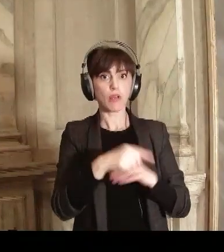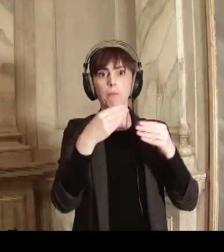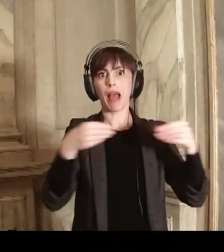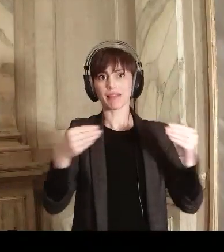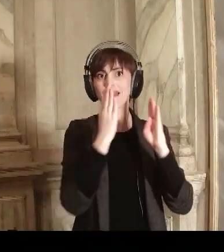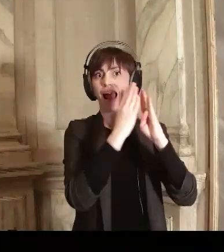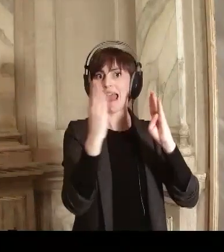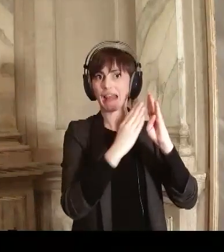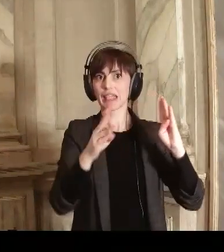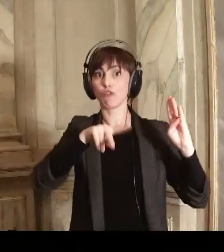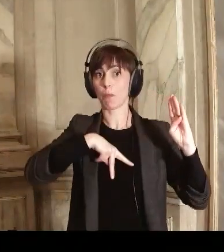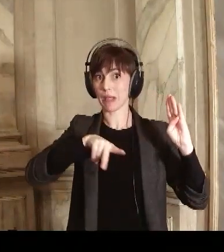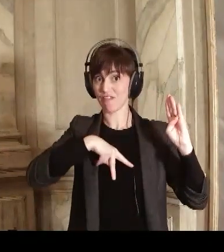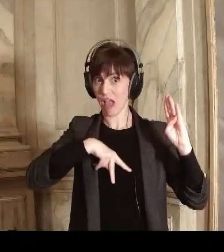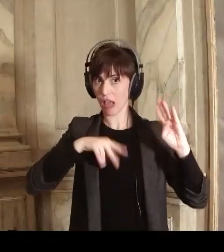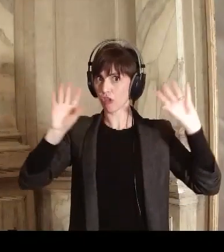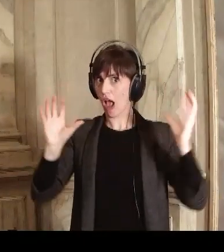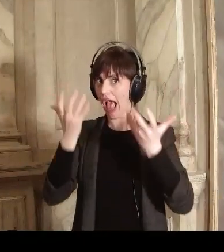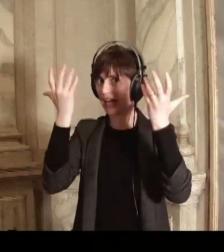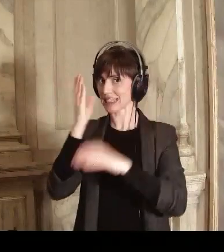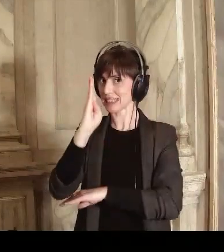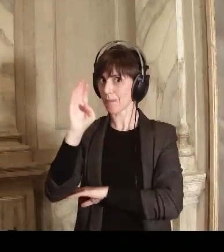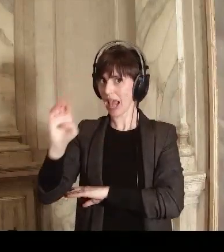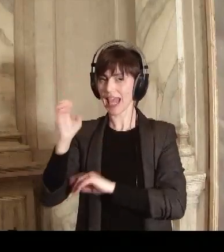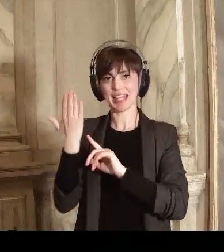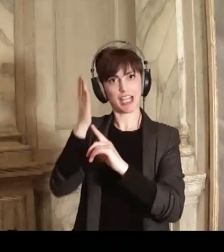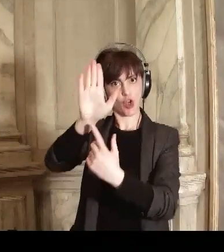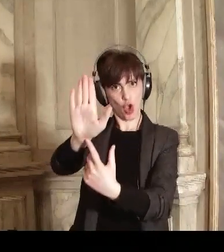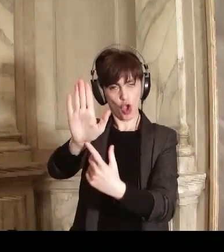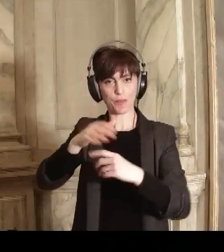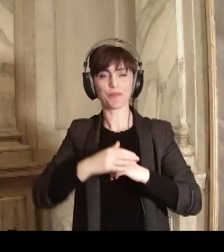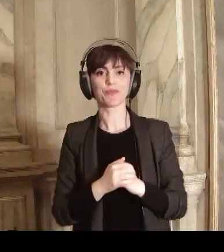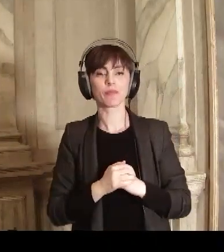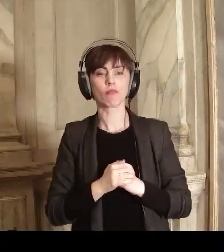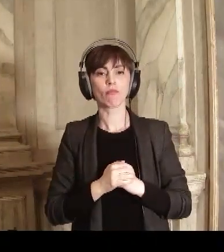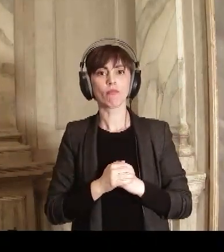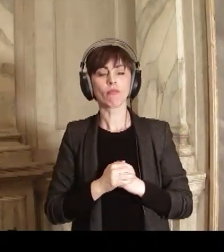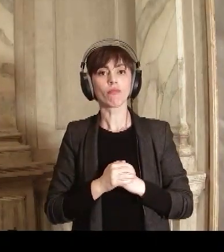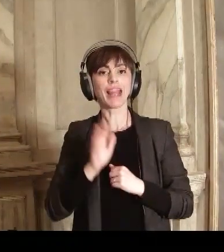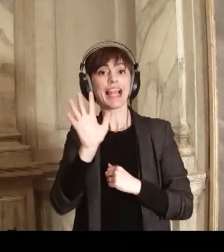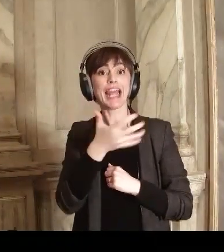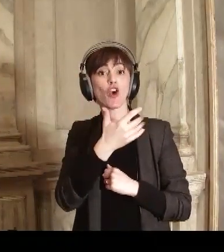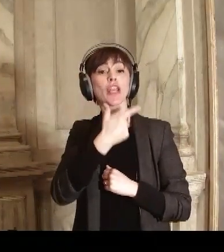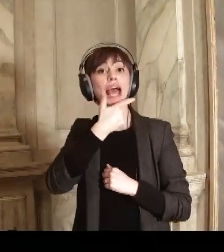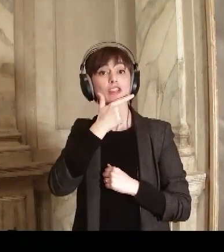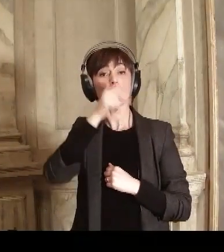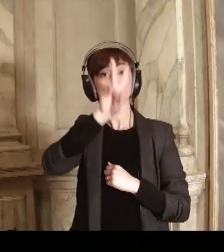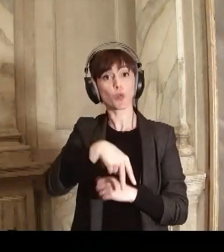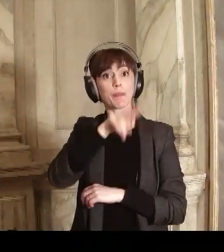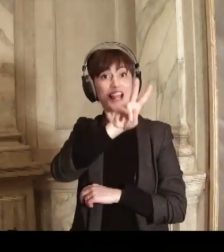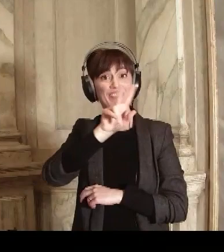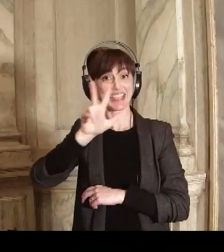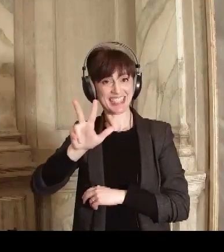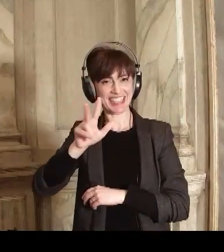dall'archivio privato dell'artista, quindi materiale inedito. Il Leone d'Argento 2023 è attribuito al matematico,